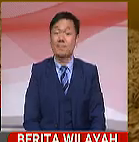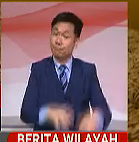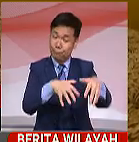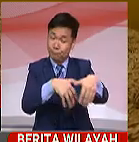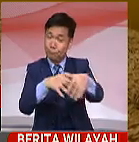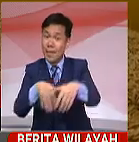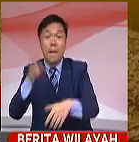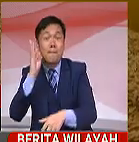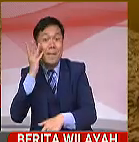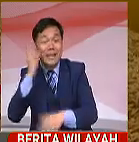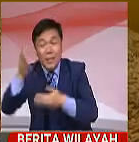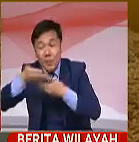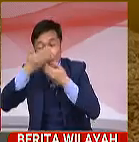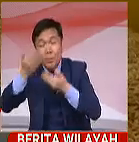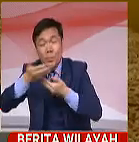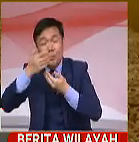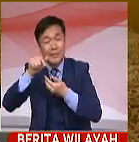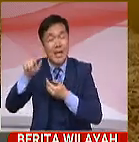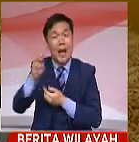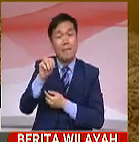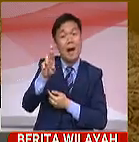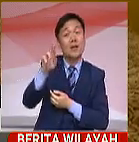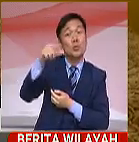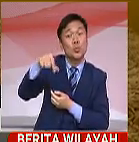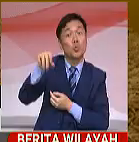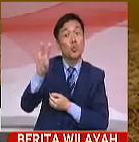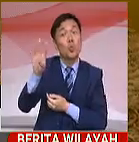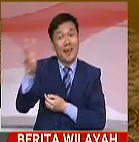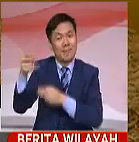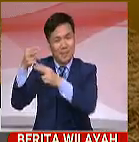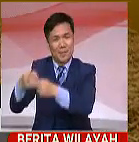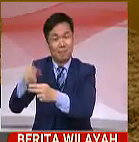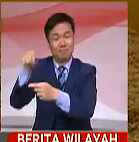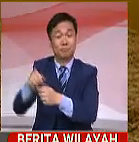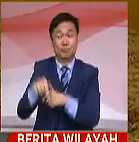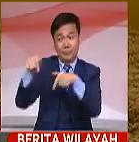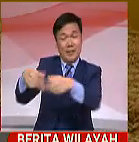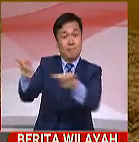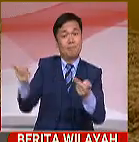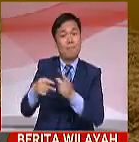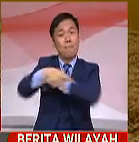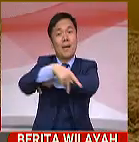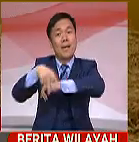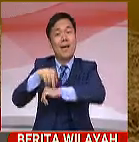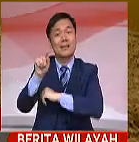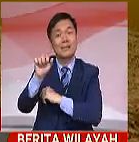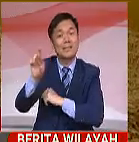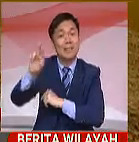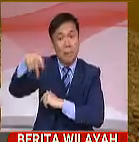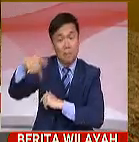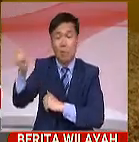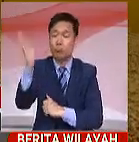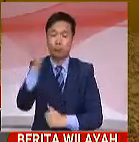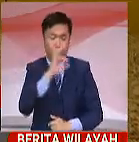Penanaman padi wangi atau MRQ76 di kawasan Padang Terap ini mampu menjana pendapatan para